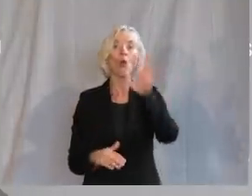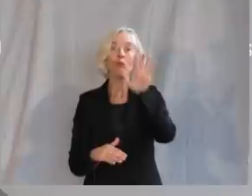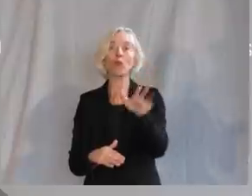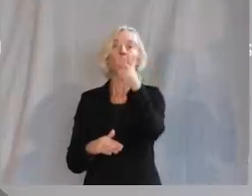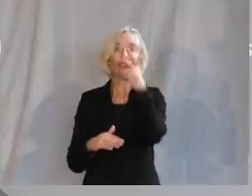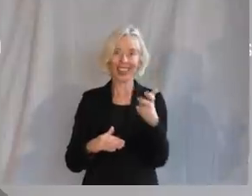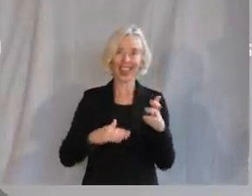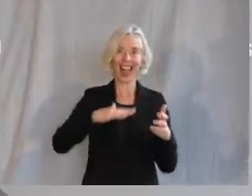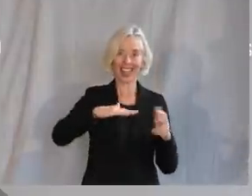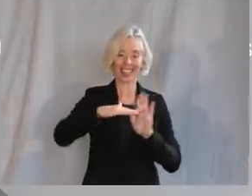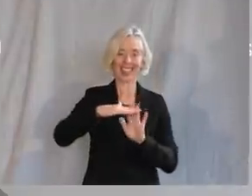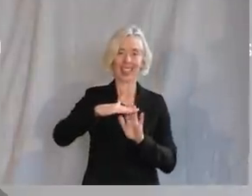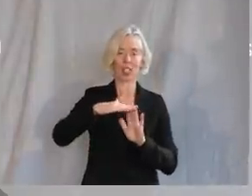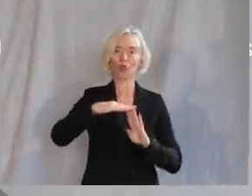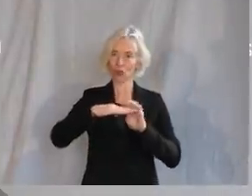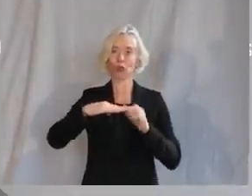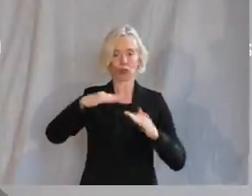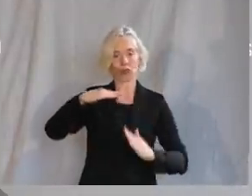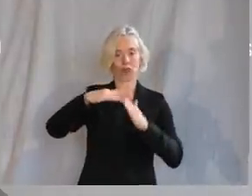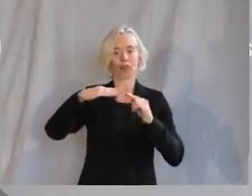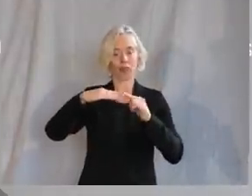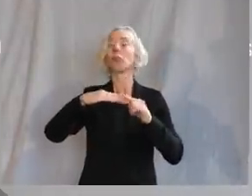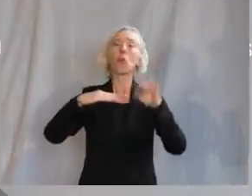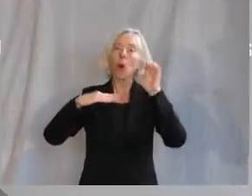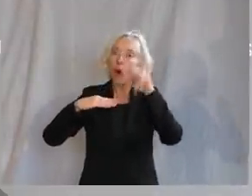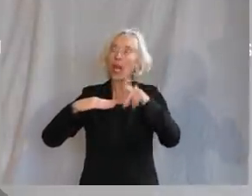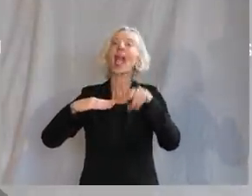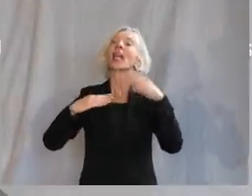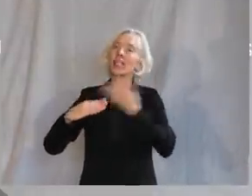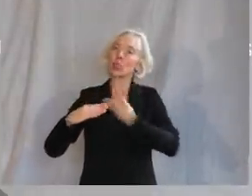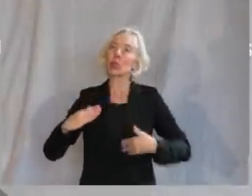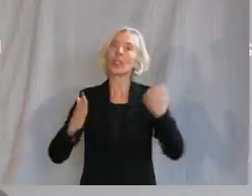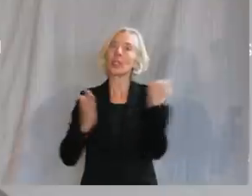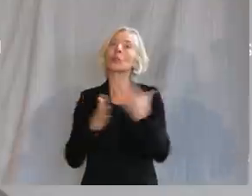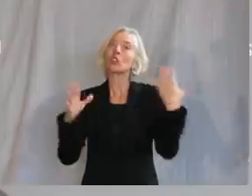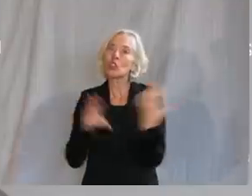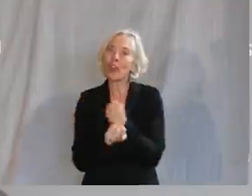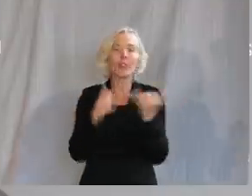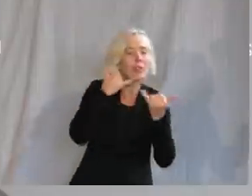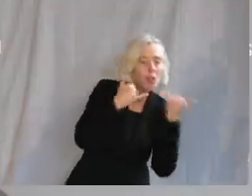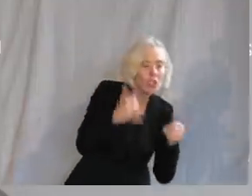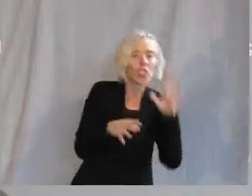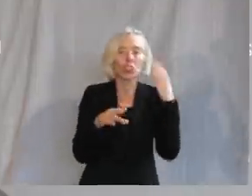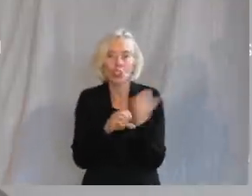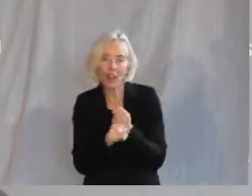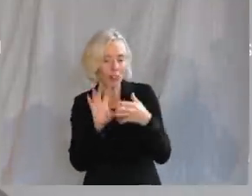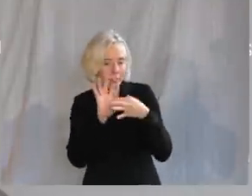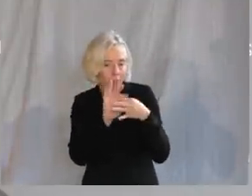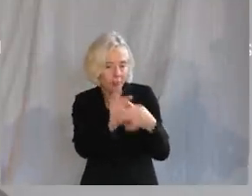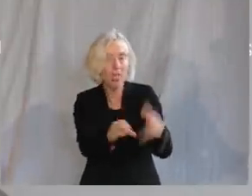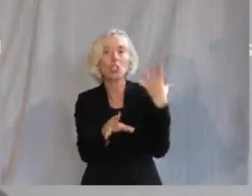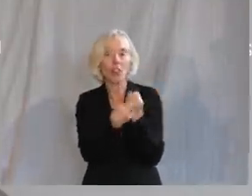gut abzuarbeitender Vorgang. Die Nachverfolgbarkeit kann sichergestellt werden und Infektionsketten werden unterbrechen